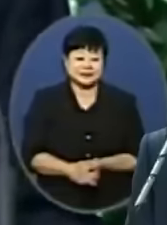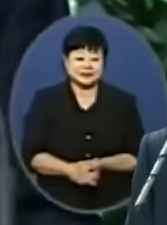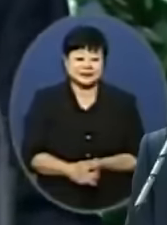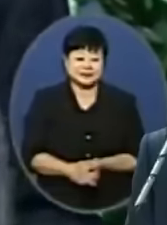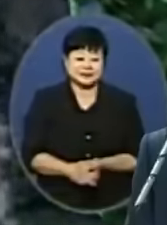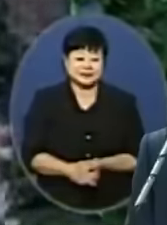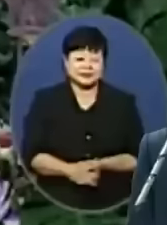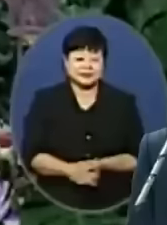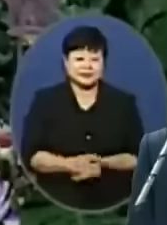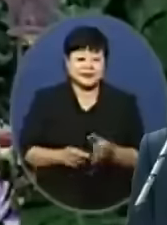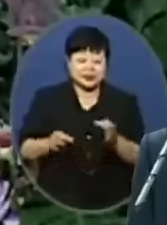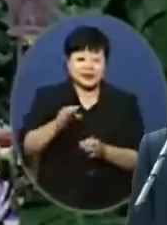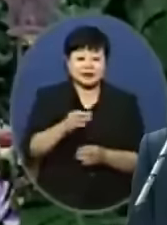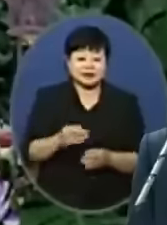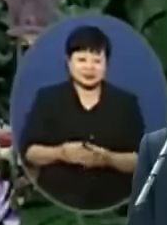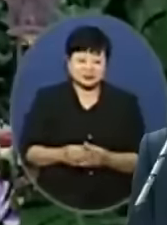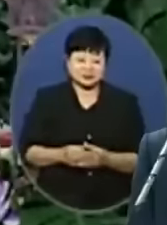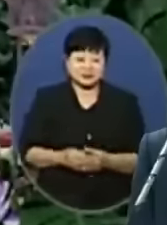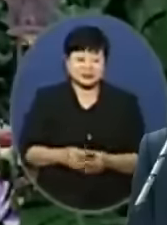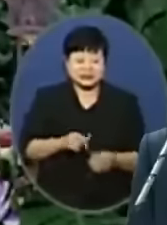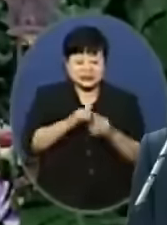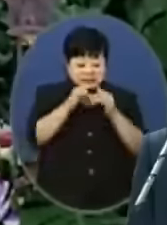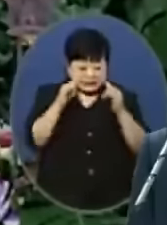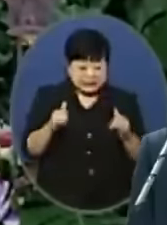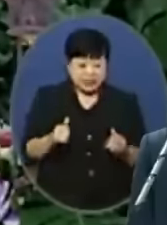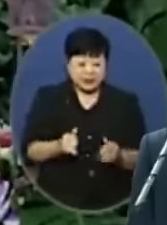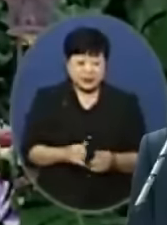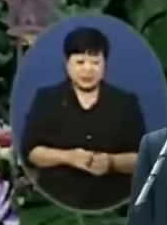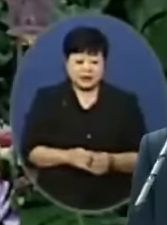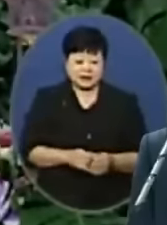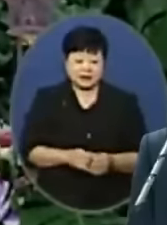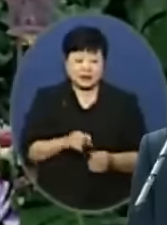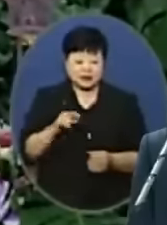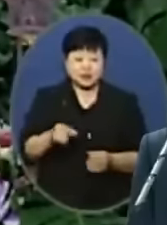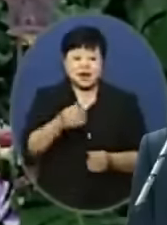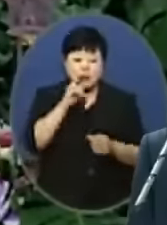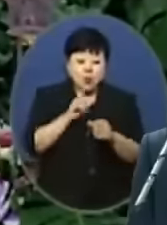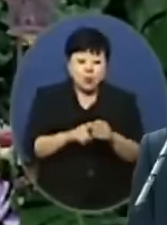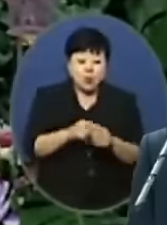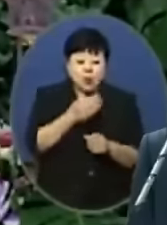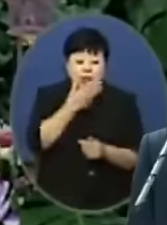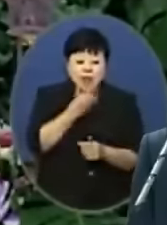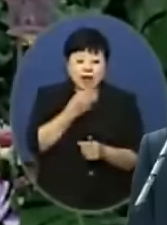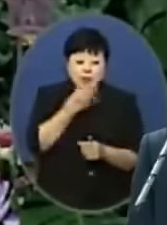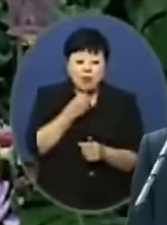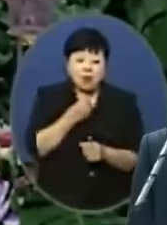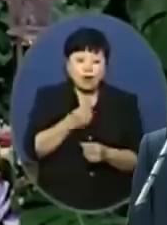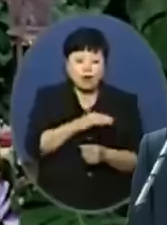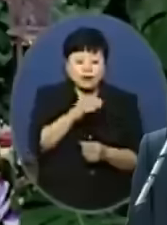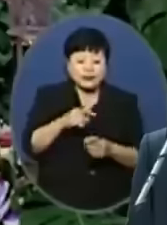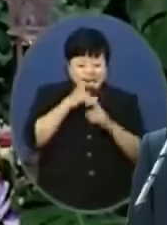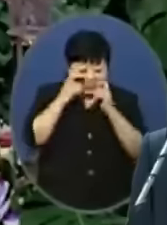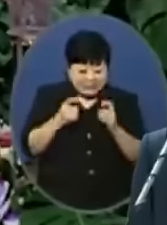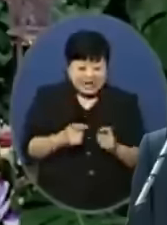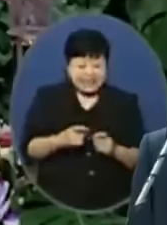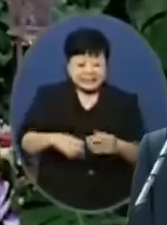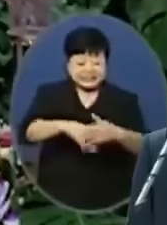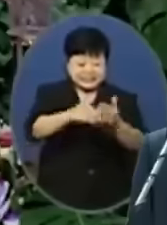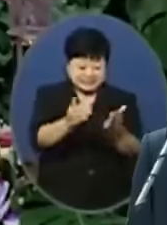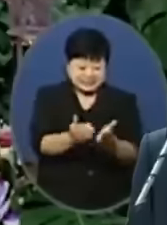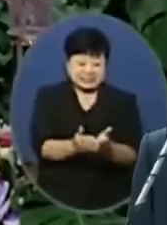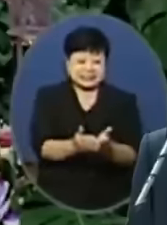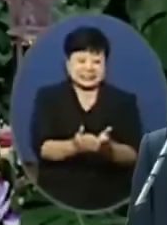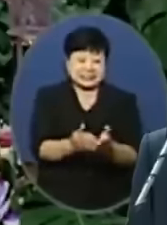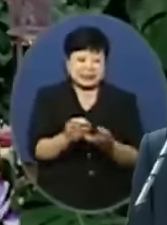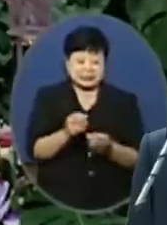정치, 경제, 사회생활의 배우의 목표는 행복입니다. 그러나 그 행복을 누리는 개인이나 집단은